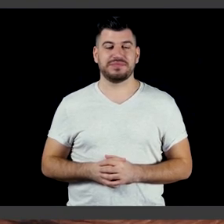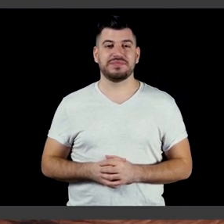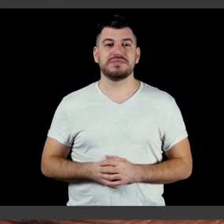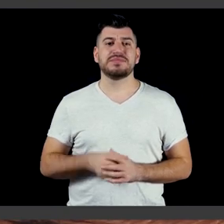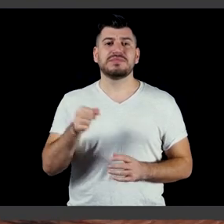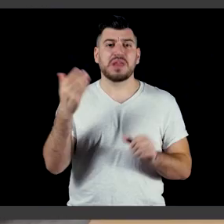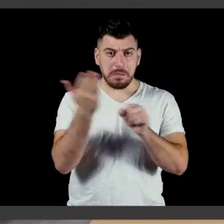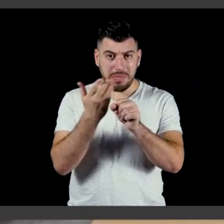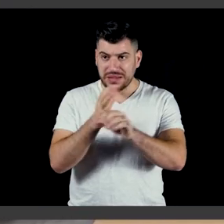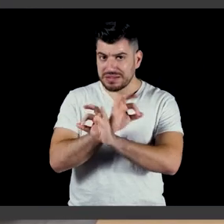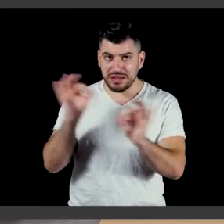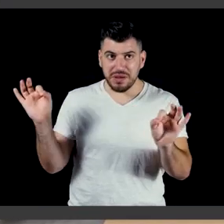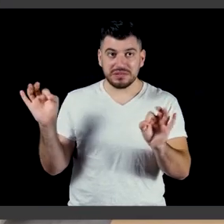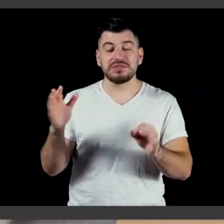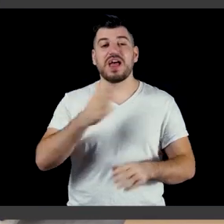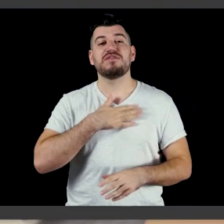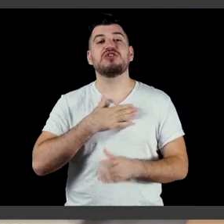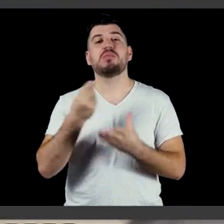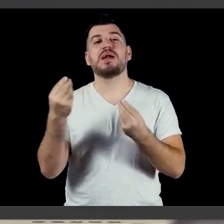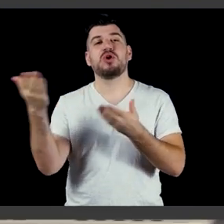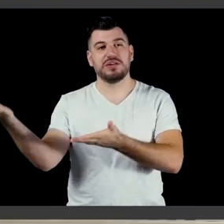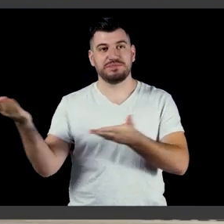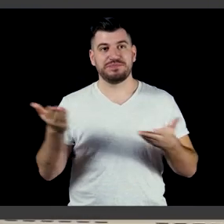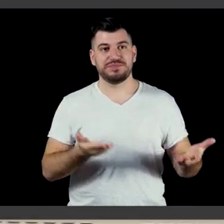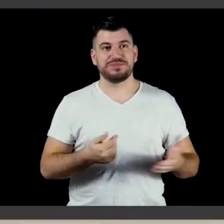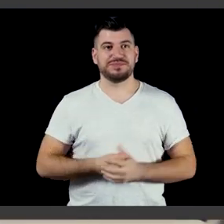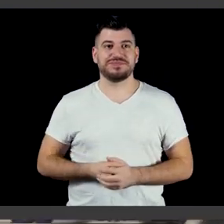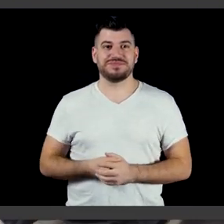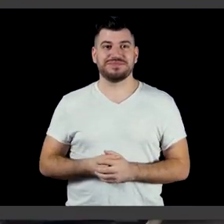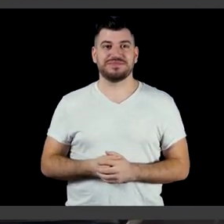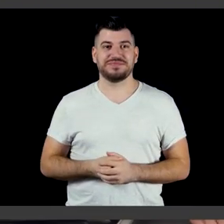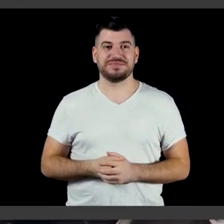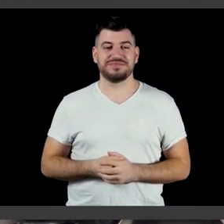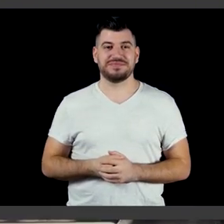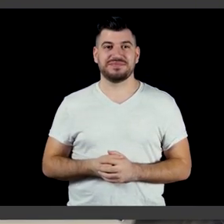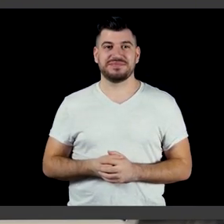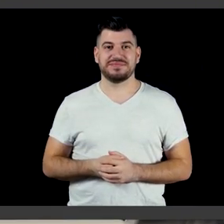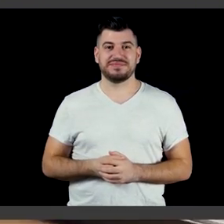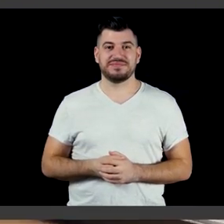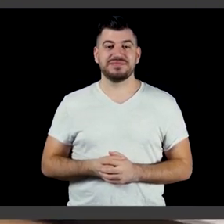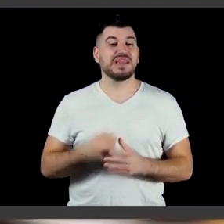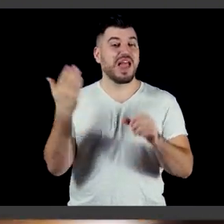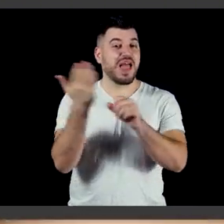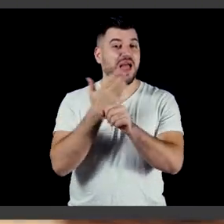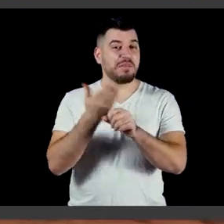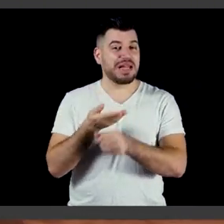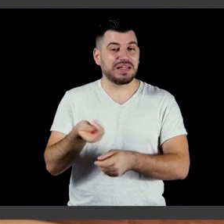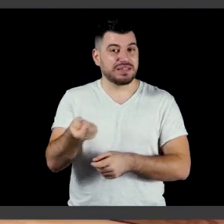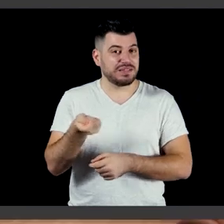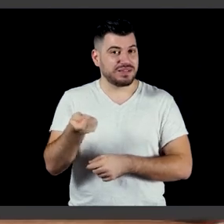Οι πατάτες μου ήρθανε. Ευχαριστώ πάρα πολύ. Το υπερπέρανε. Πατάτες